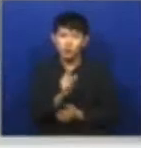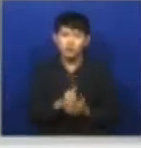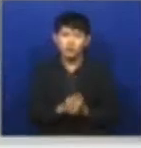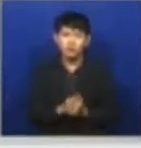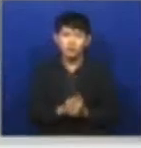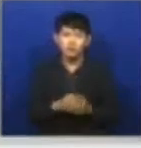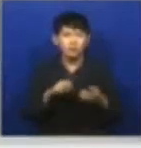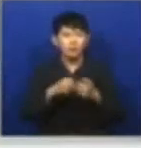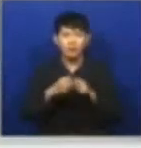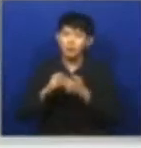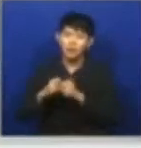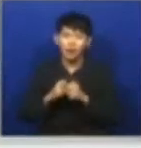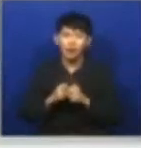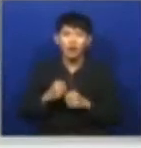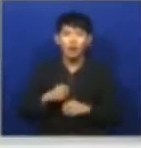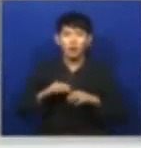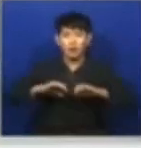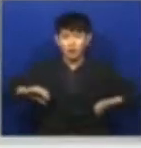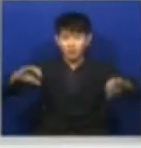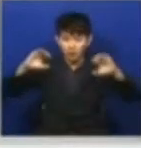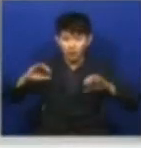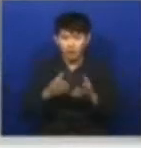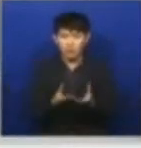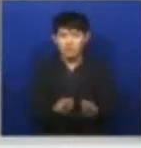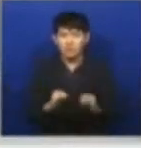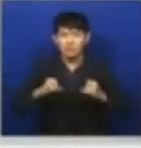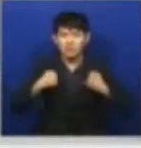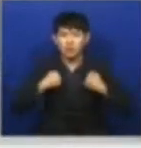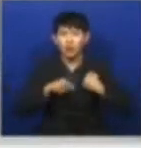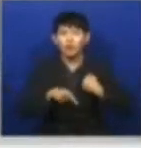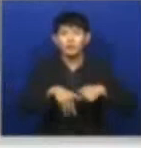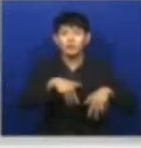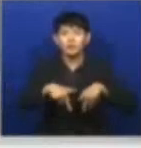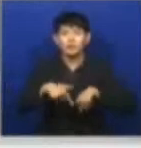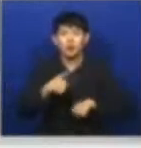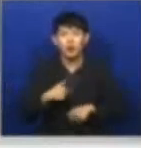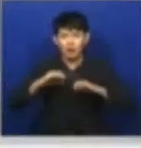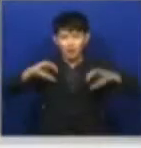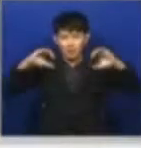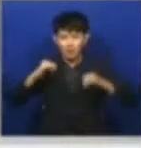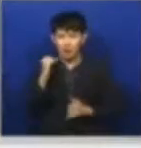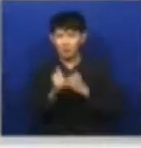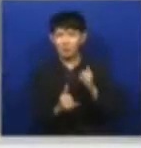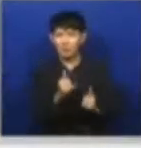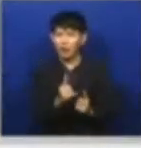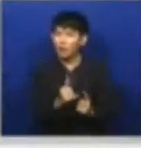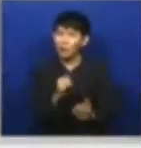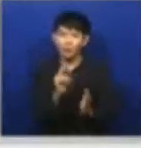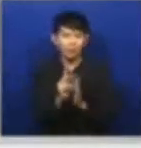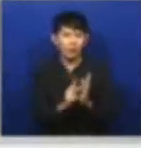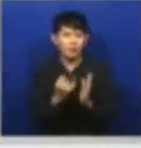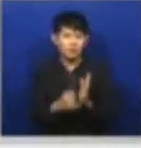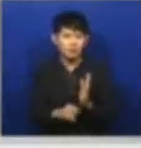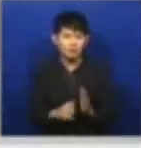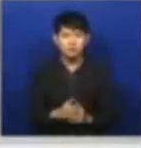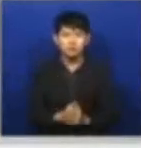แห่งหลวงไปบุกรุกที่ราษฎรท่านประธานครับผมอยากจะกราบเรียนท่านประธานว่า